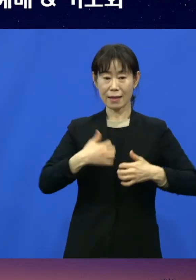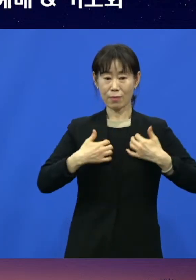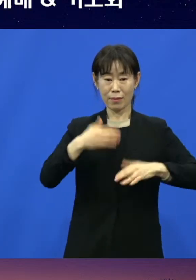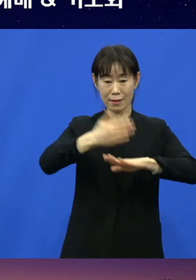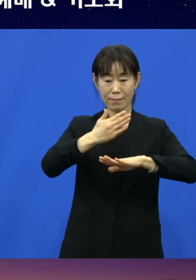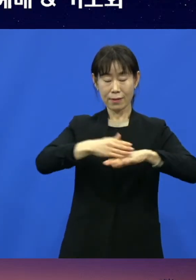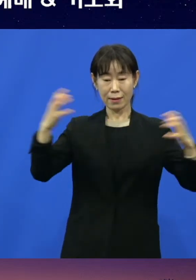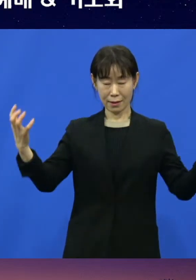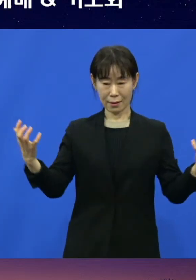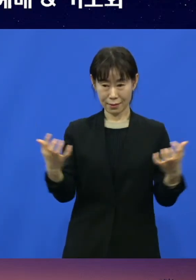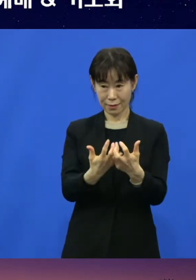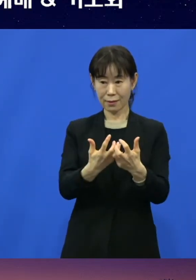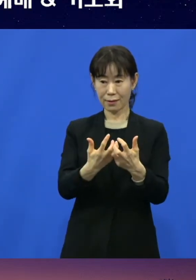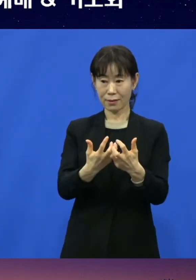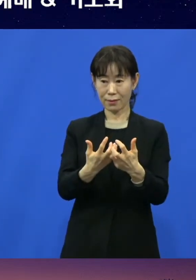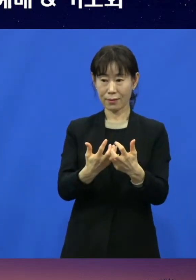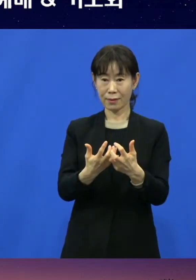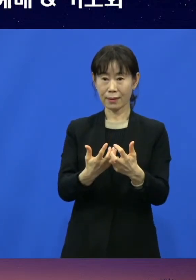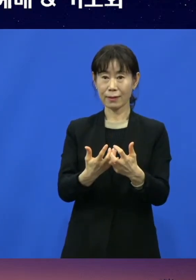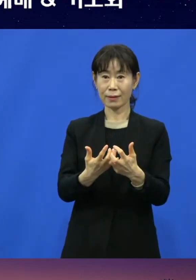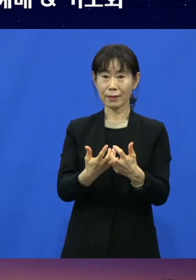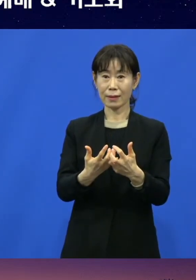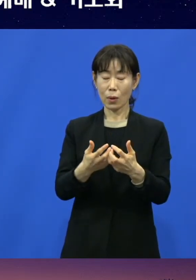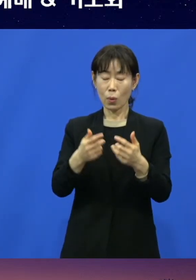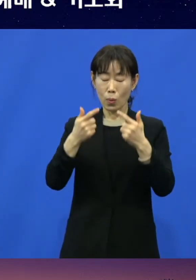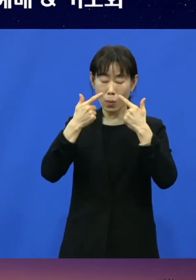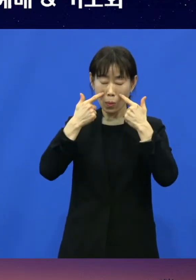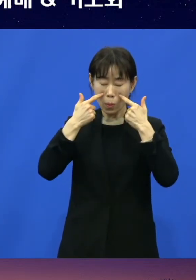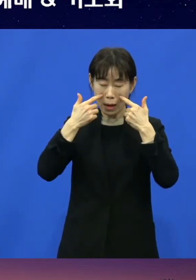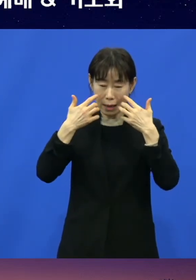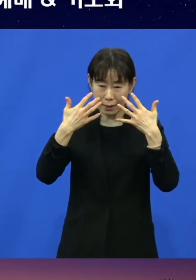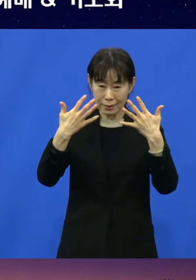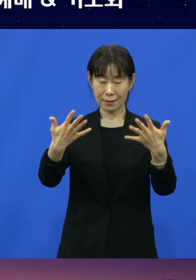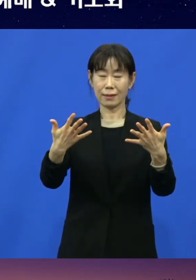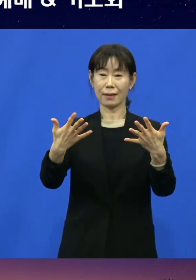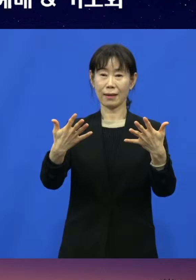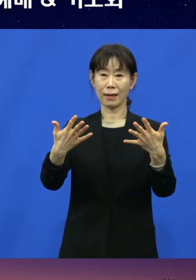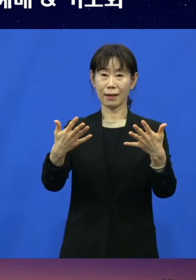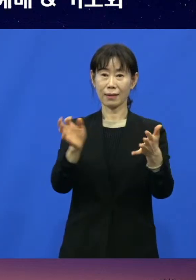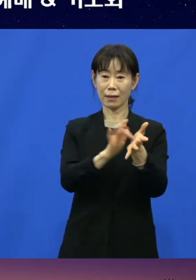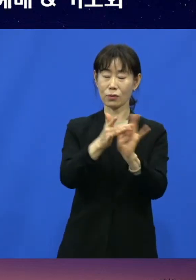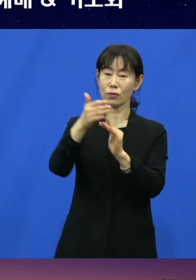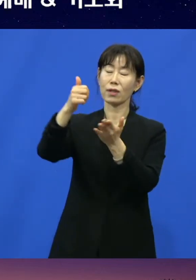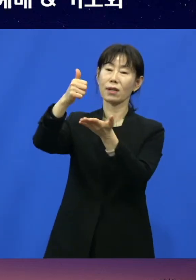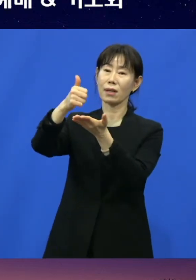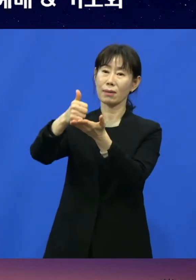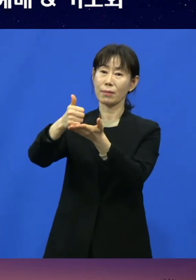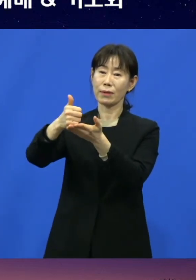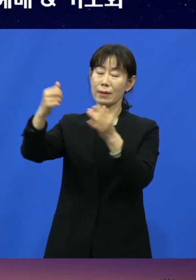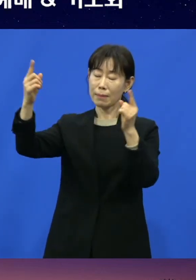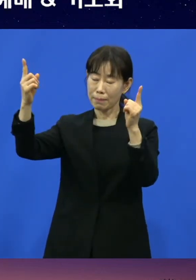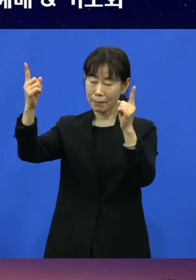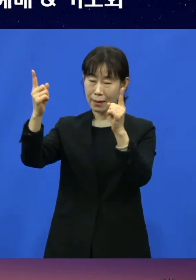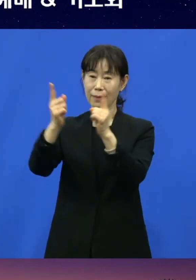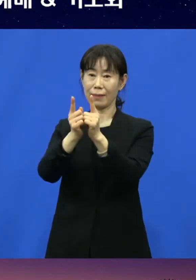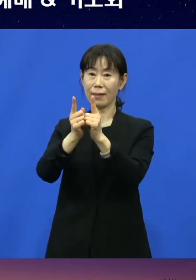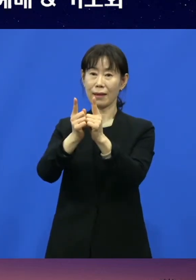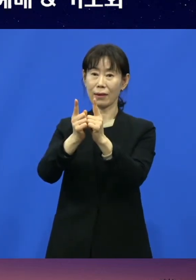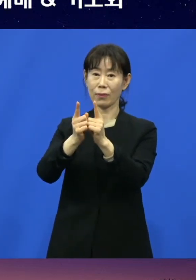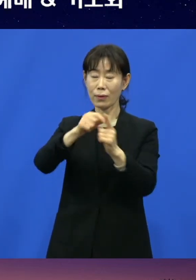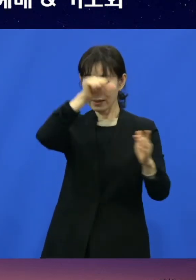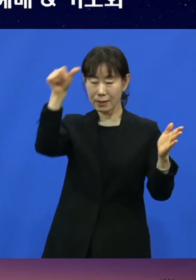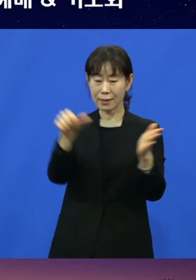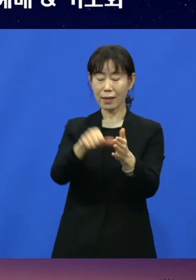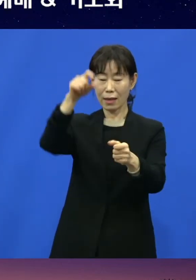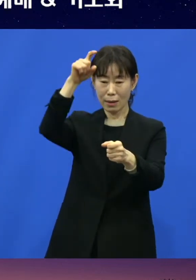감사가 넘치는 아주 명료한, 선명한, 아주 뚜렷한 인생의 방향을